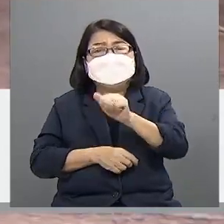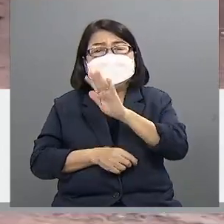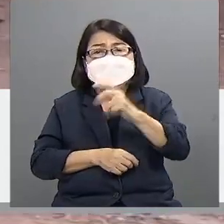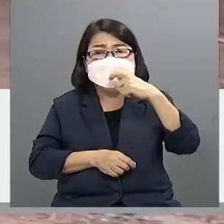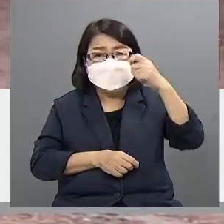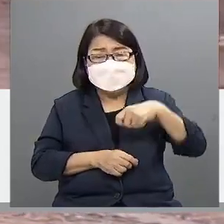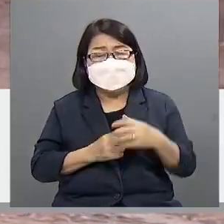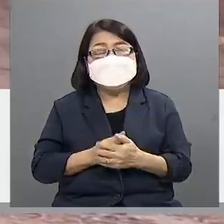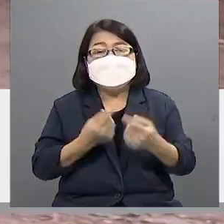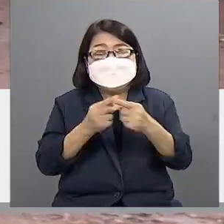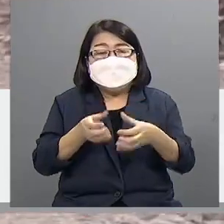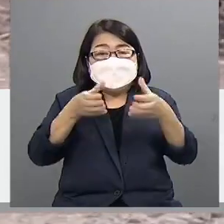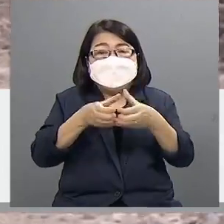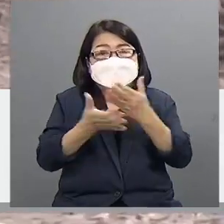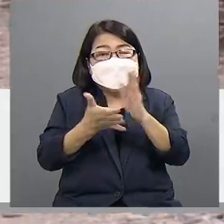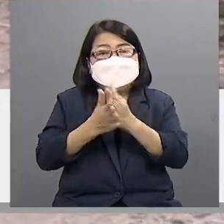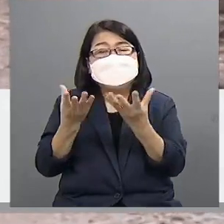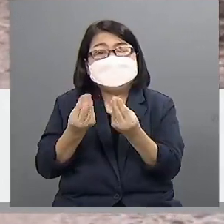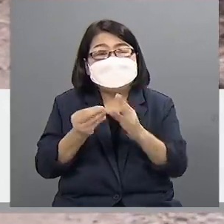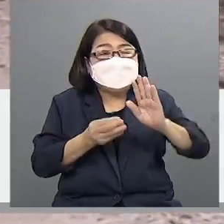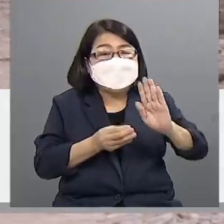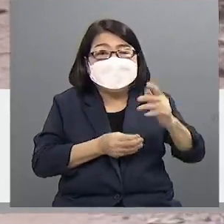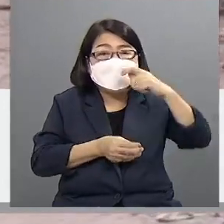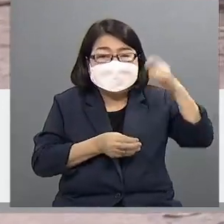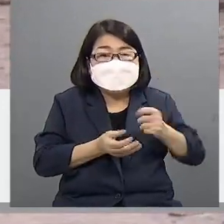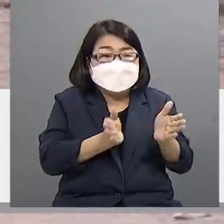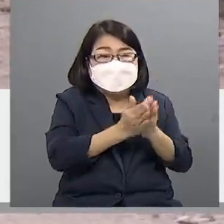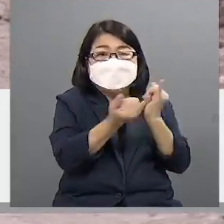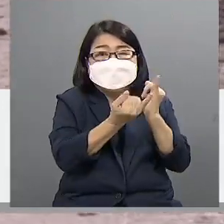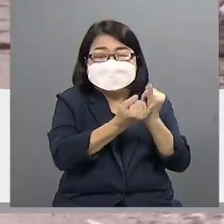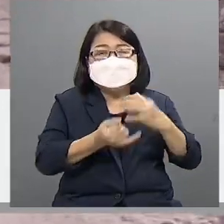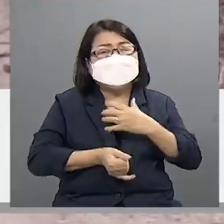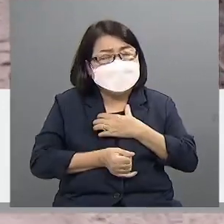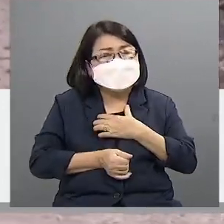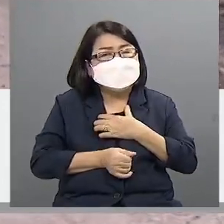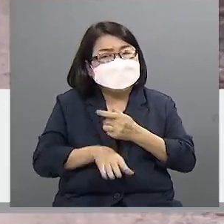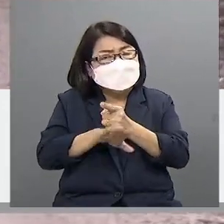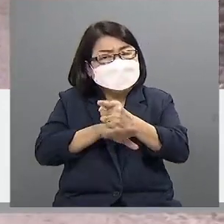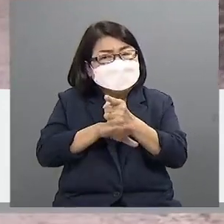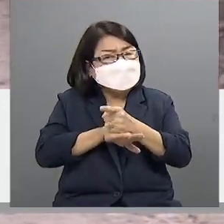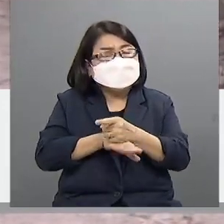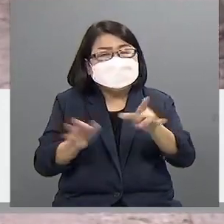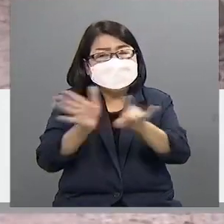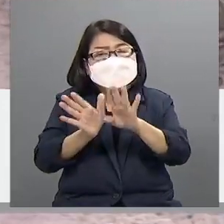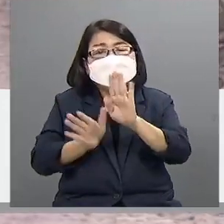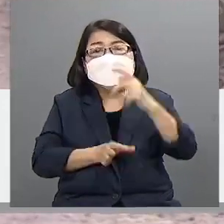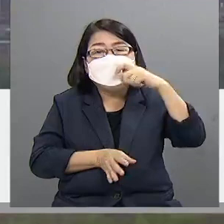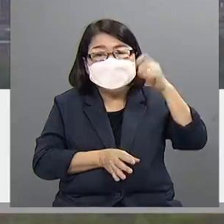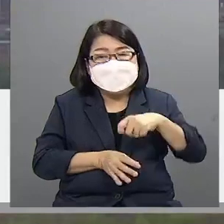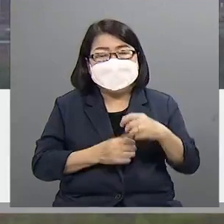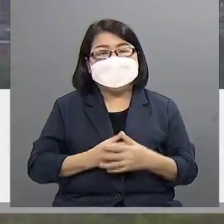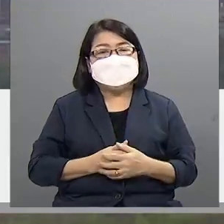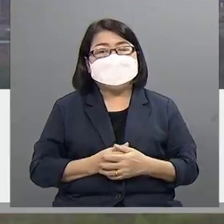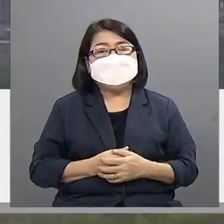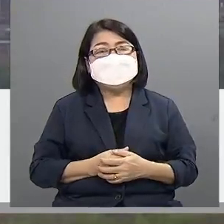แบ่งแยกดินแดนที่รัสเซียสนับสนุนระบุว่าจะเดินหน้าโจมตีฐานที่มั่นสุดท้ายของกองกำลังยูเครนต่อไปและไม่เชื่อว่า